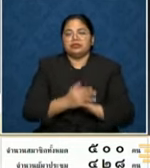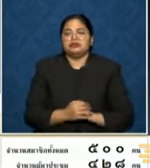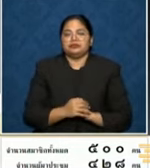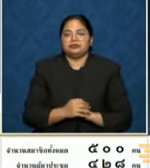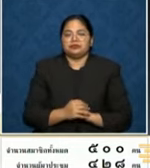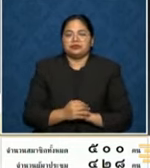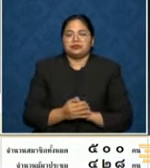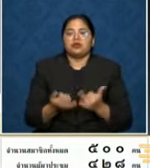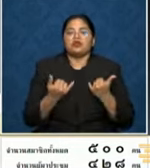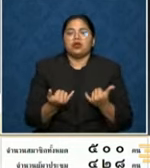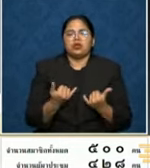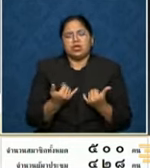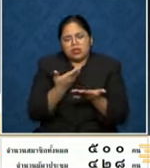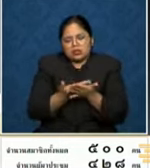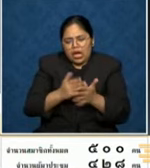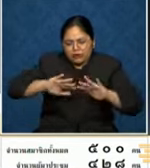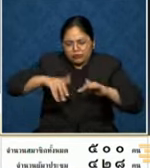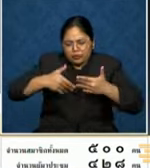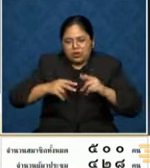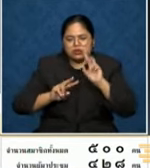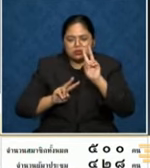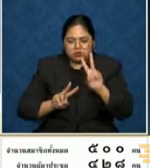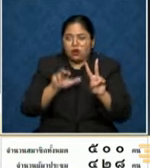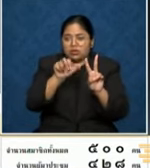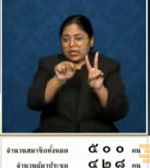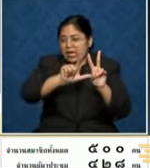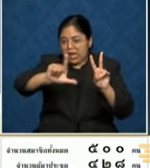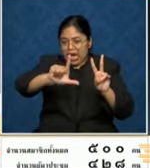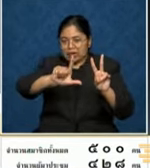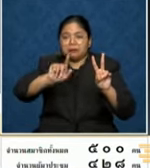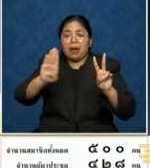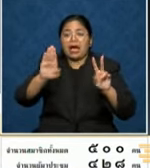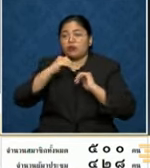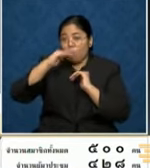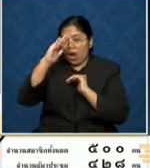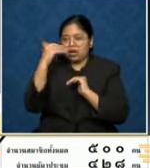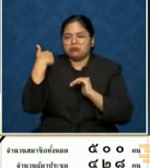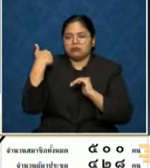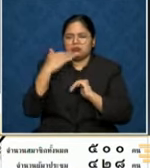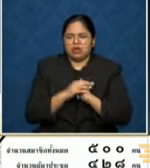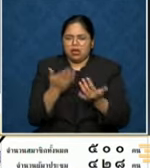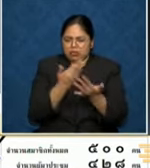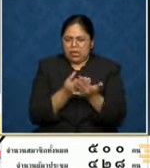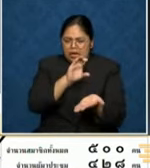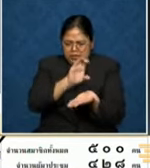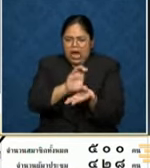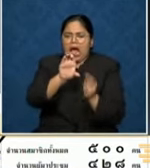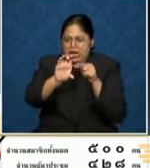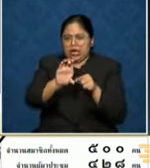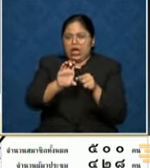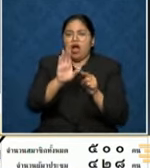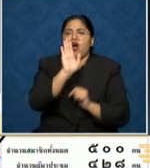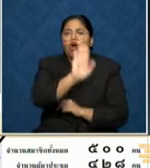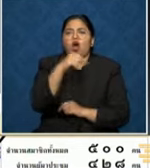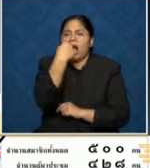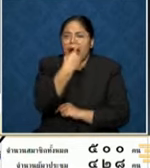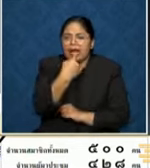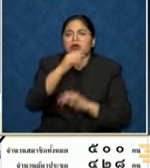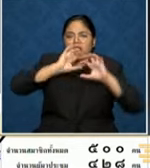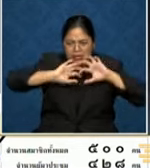อดน่าจะเหลืออยู่เกือบ 200,000 ล้านบาทเศษครับเงินจำนวนนี้เป็นเงินของรัฐครับไม่ใช่เงินของกสท